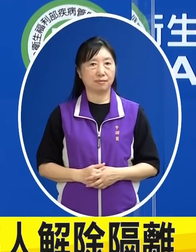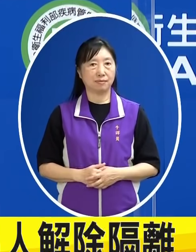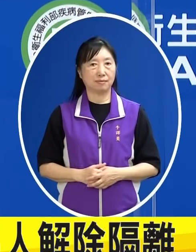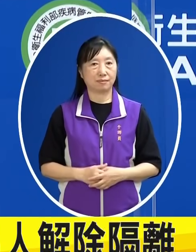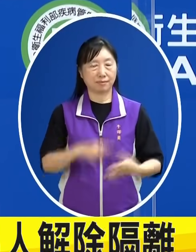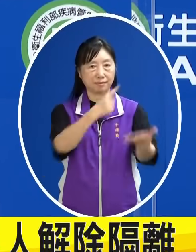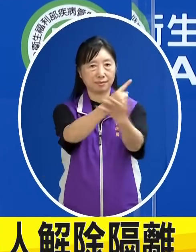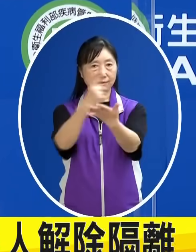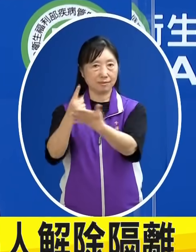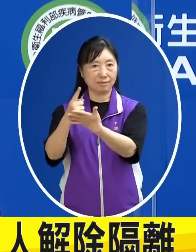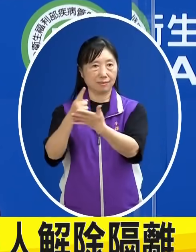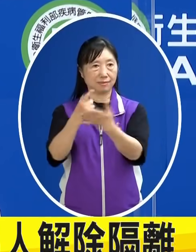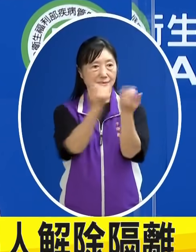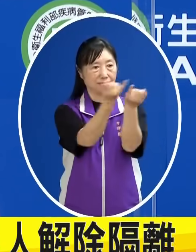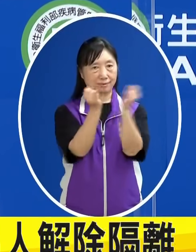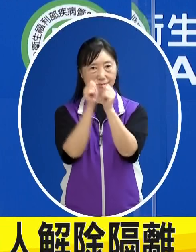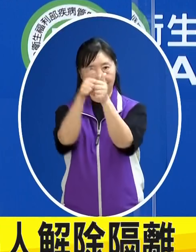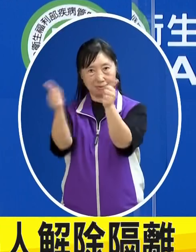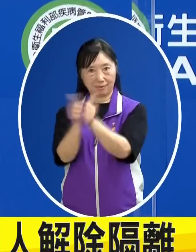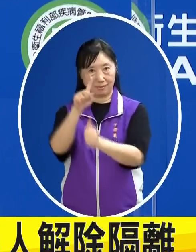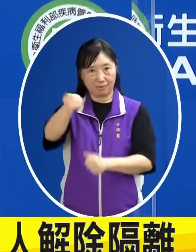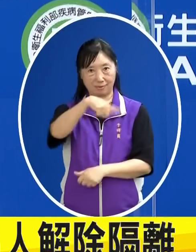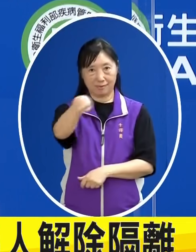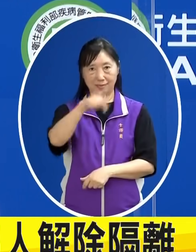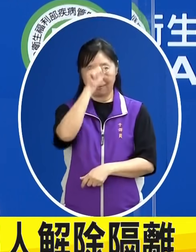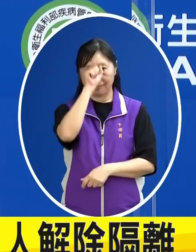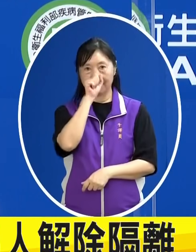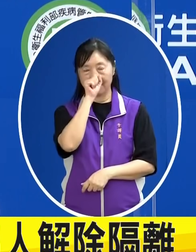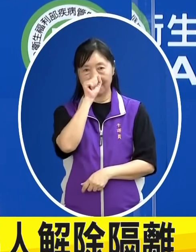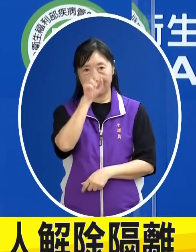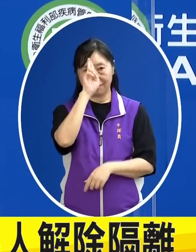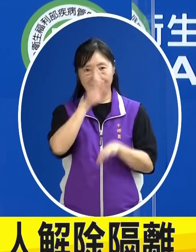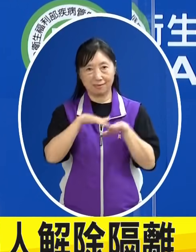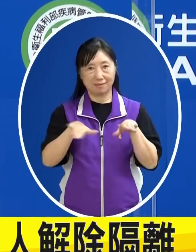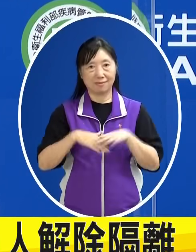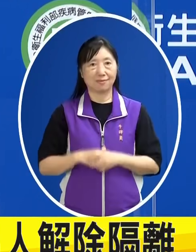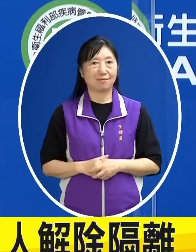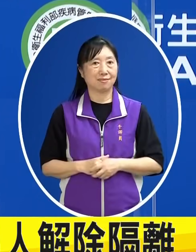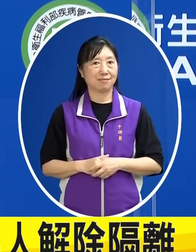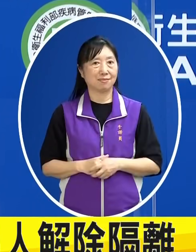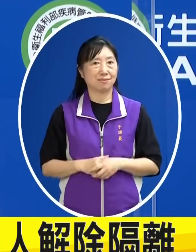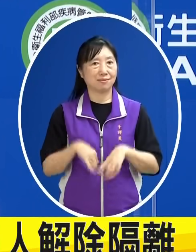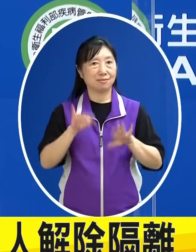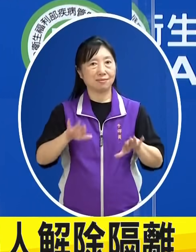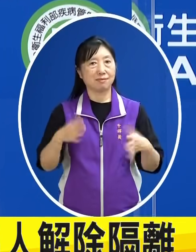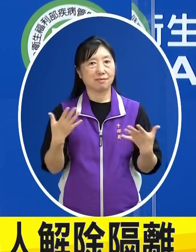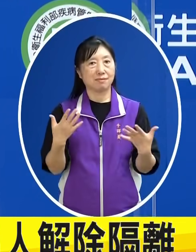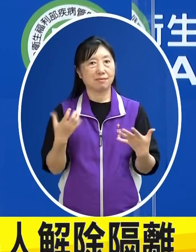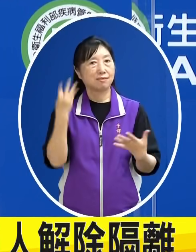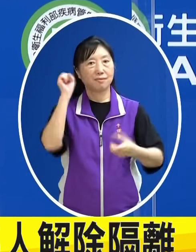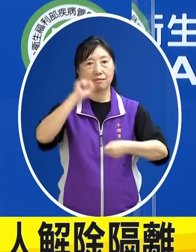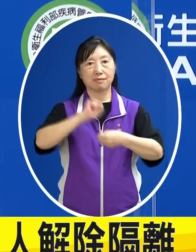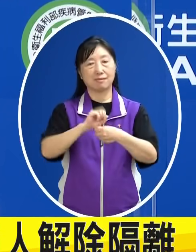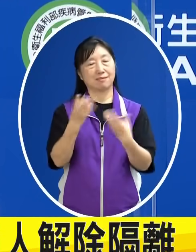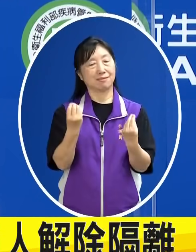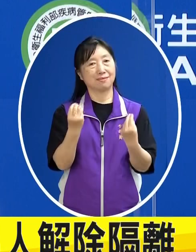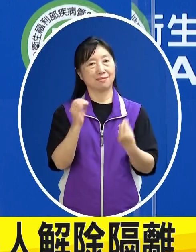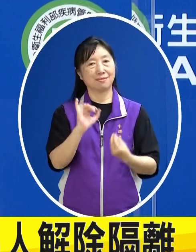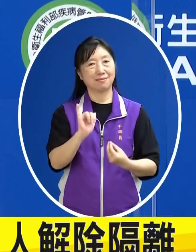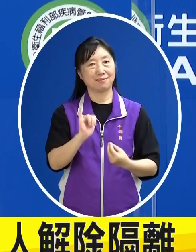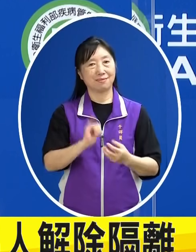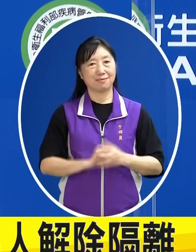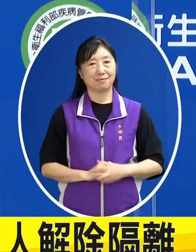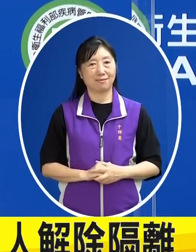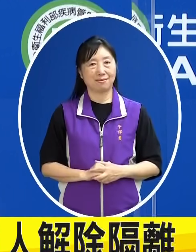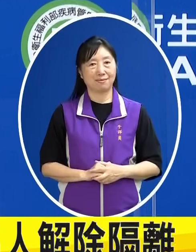好，各位记者女士、先生们，大家好，大家午安哈。那今天我们还是没有新增的病例。好，